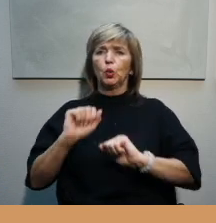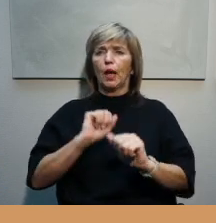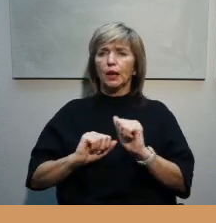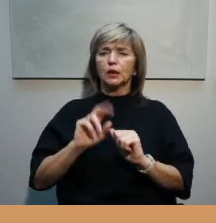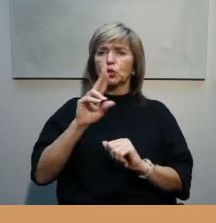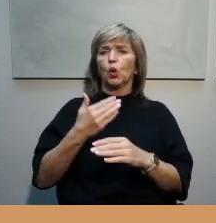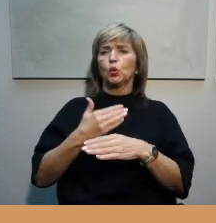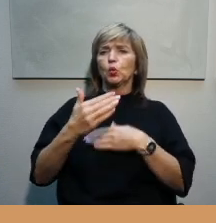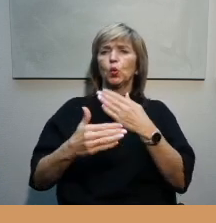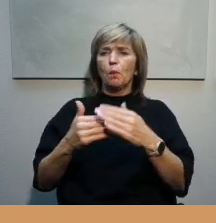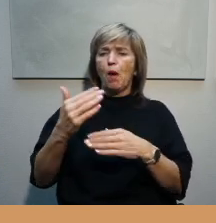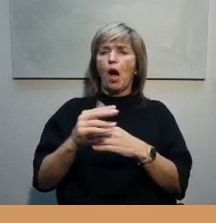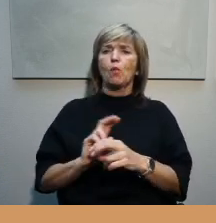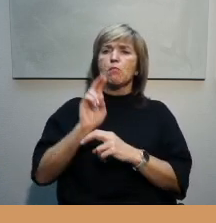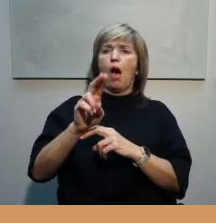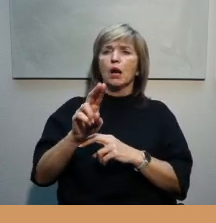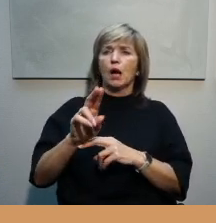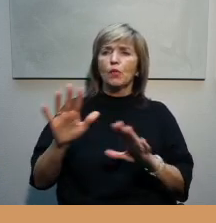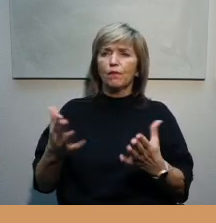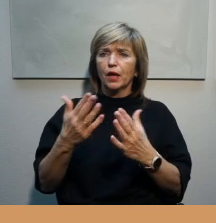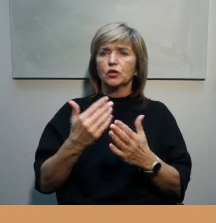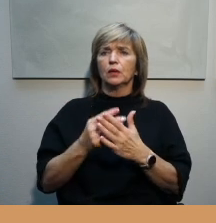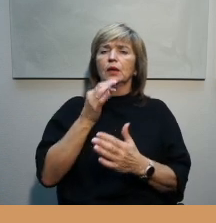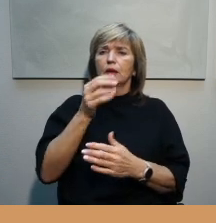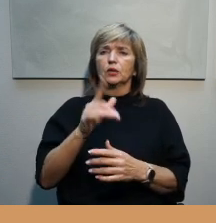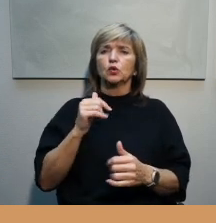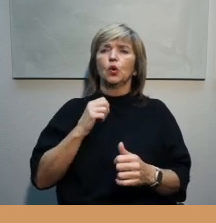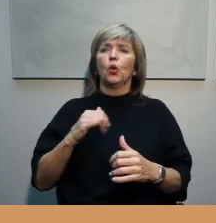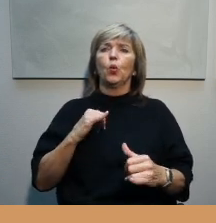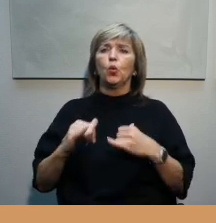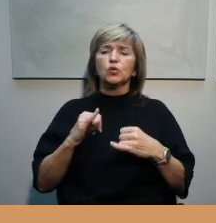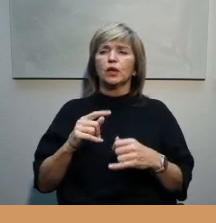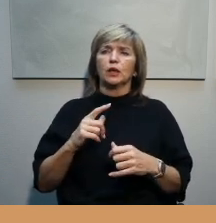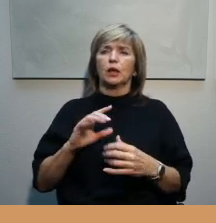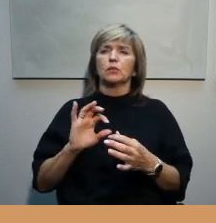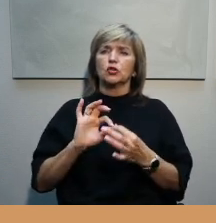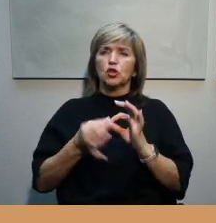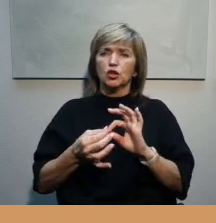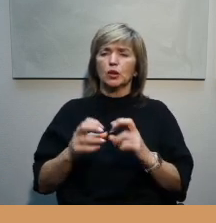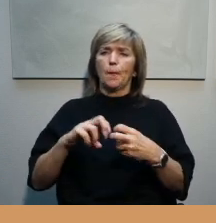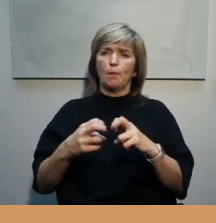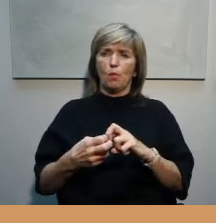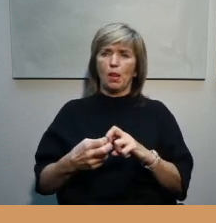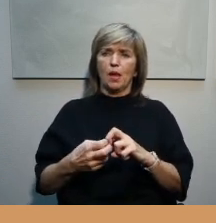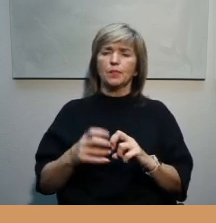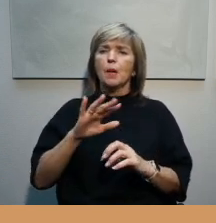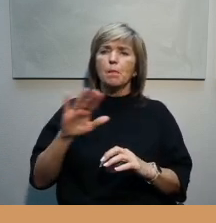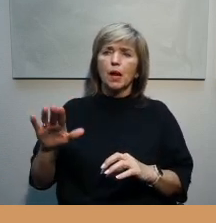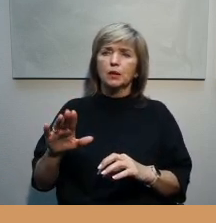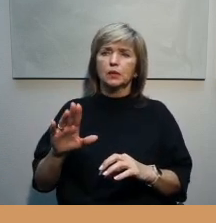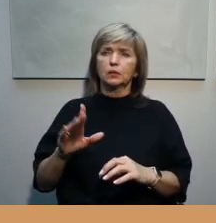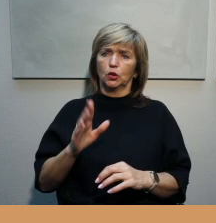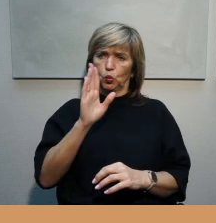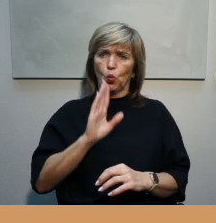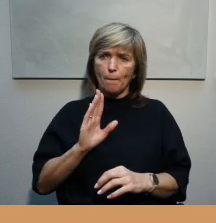no turpmākas pārkāpuma veikšanas. Es gribētu teikt, no tādām sarežģītām uzvedības problēmām. Bērni vienkārši